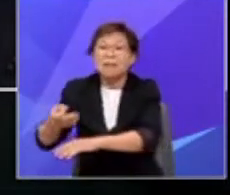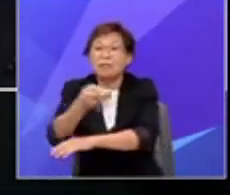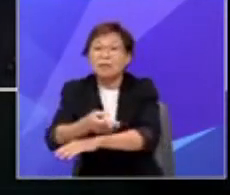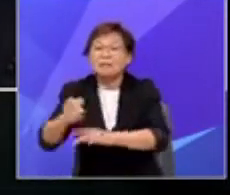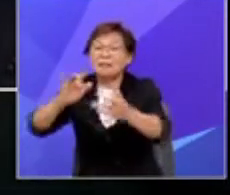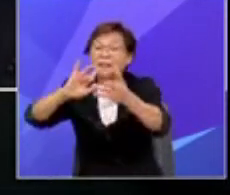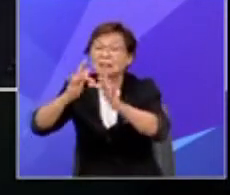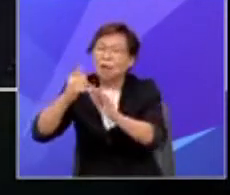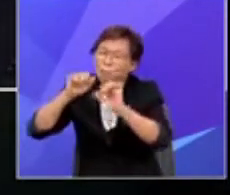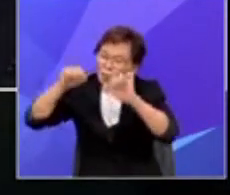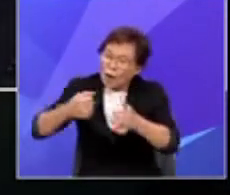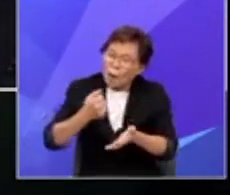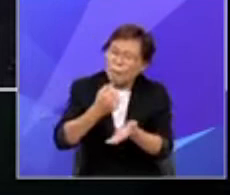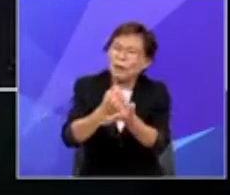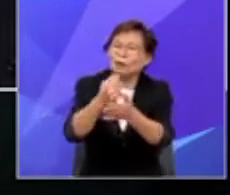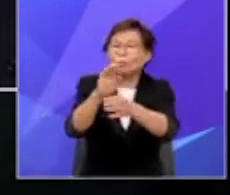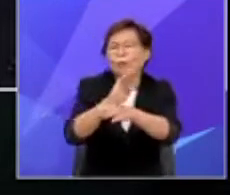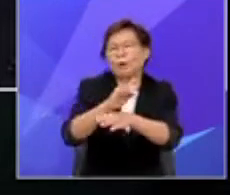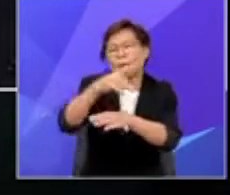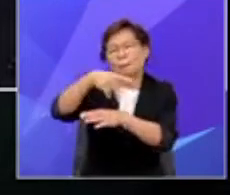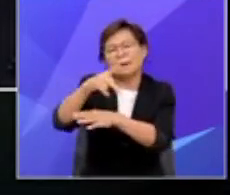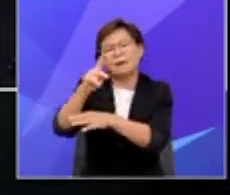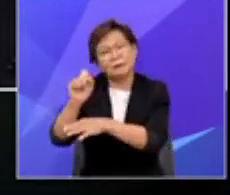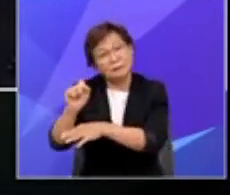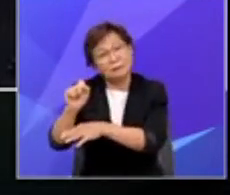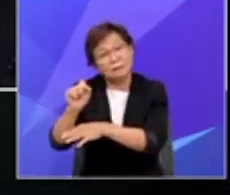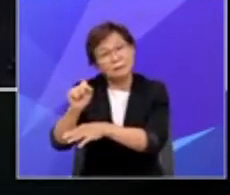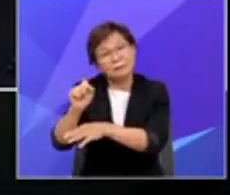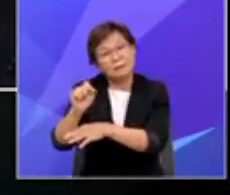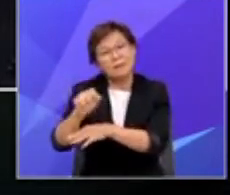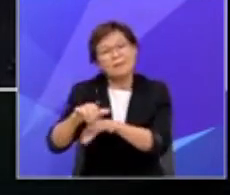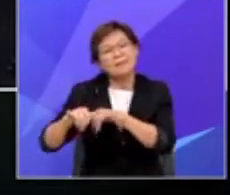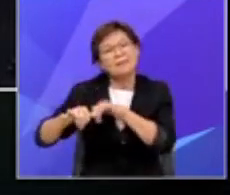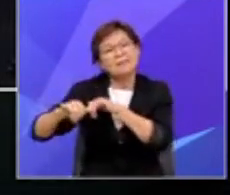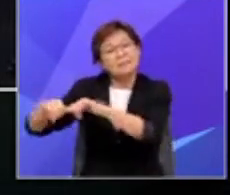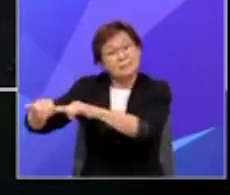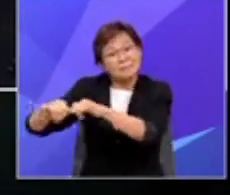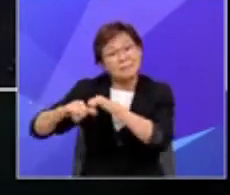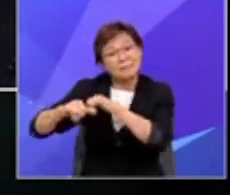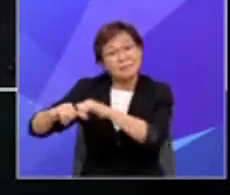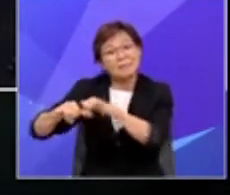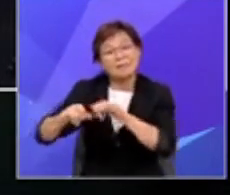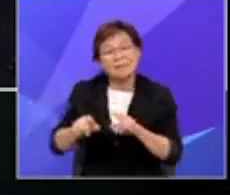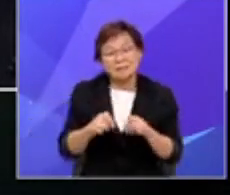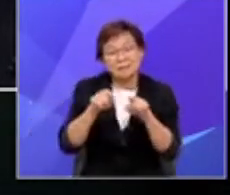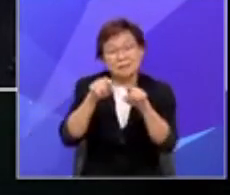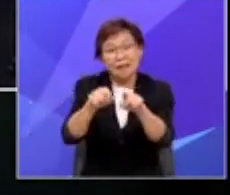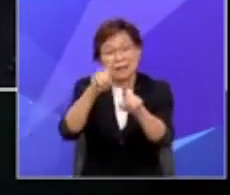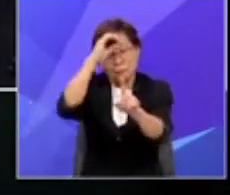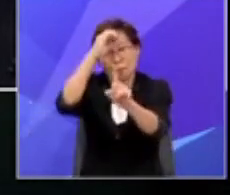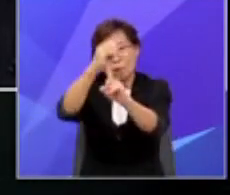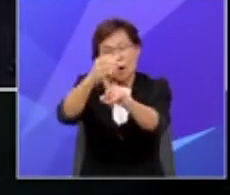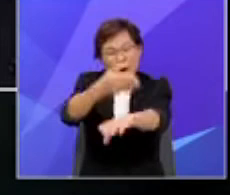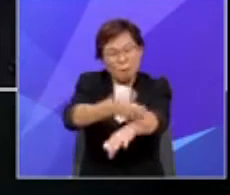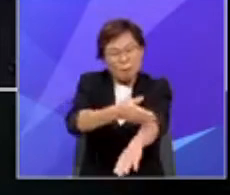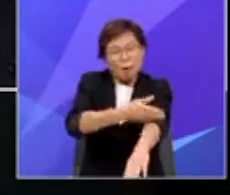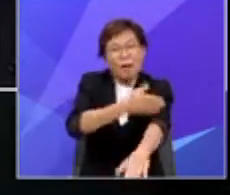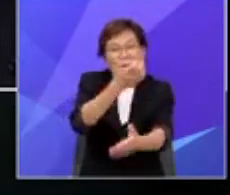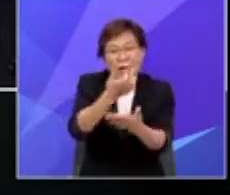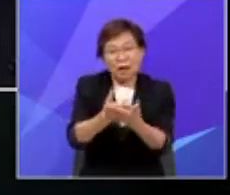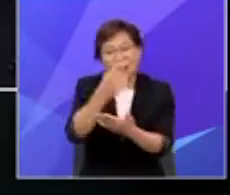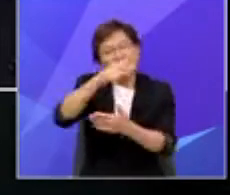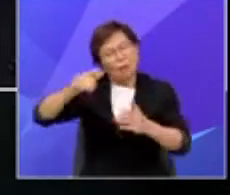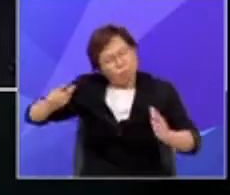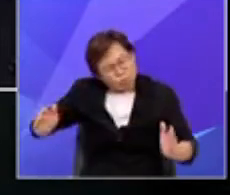membantu pernyataan kecil sejajar dengan matlamat pemulihan ekonomi dan juga